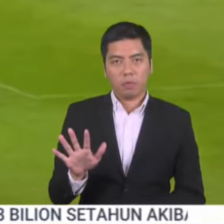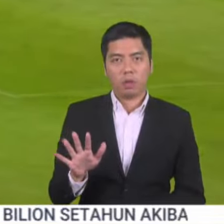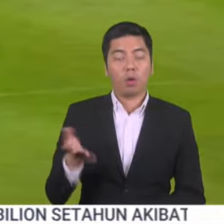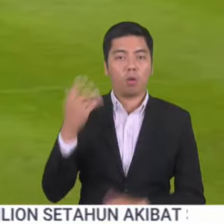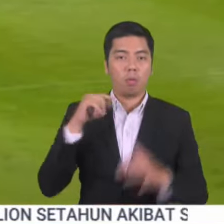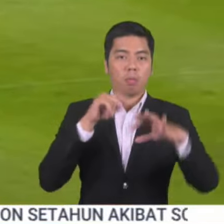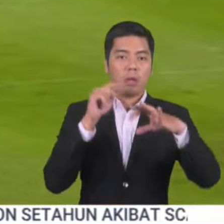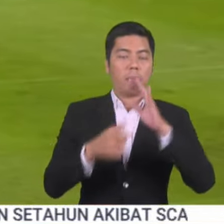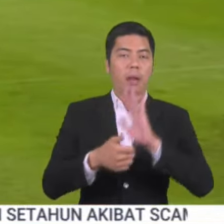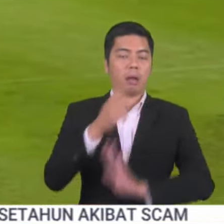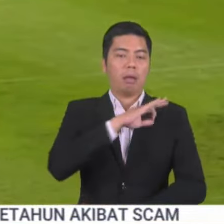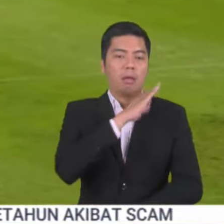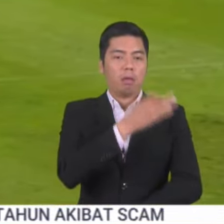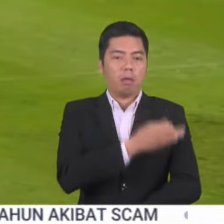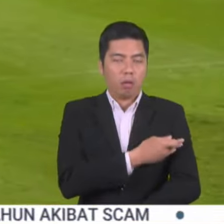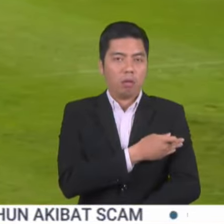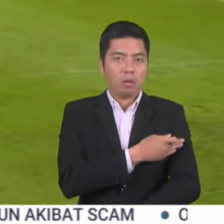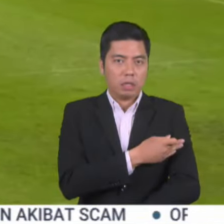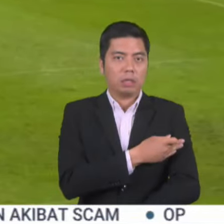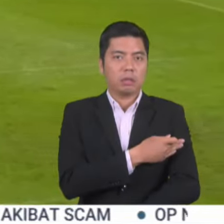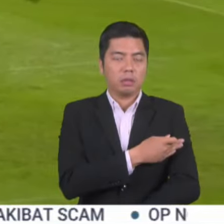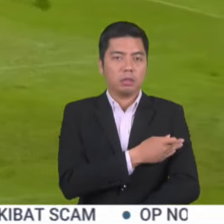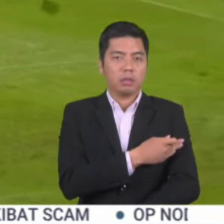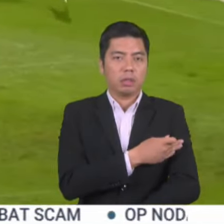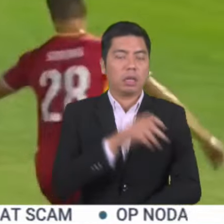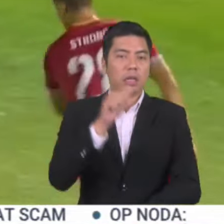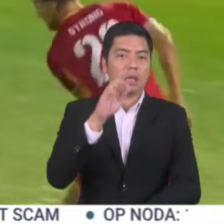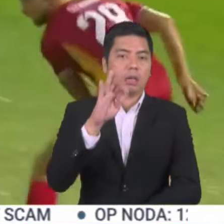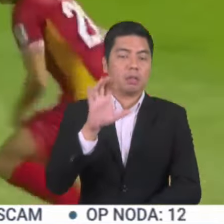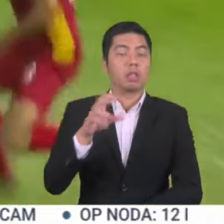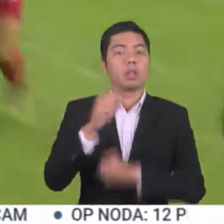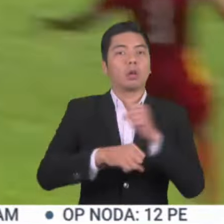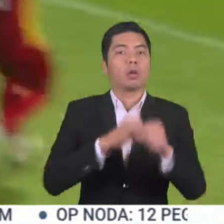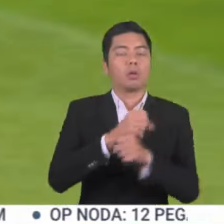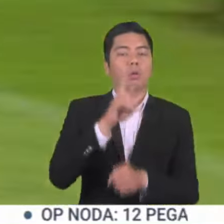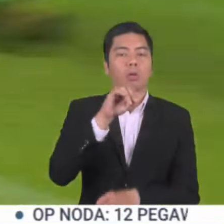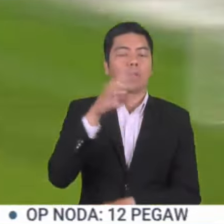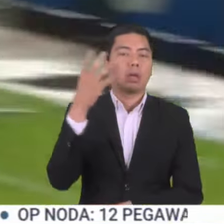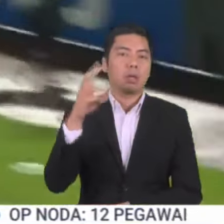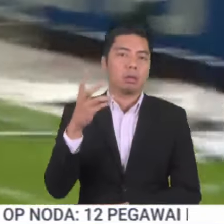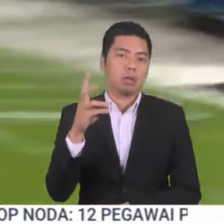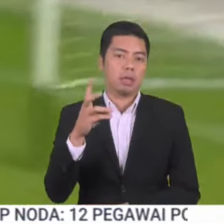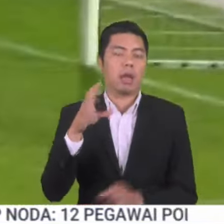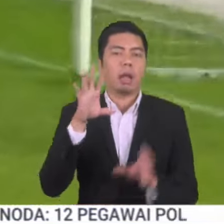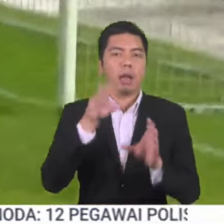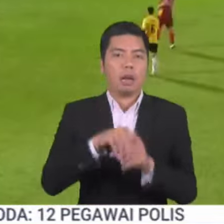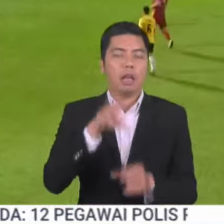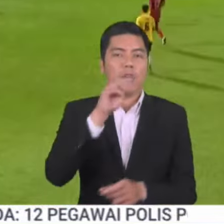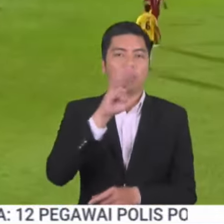jaringan menentang kelab Filipina Ceres pada aksi kumpulan Piala AFC 2016 di Stadium Majlis Perbandaran Selayang.